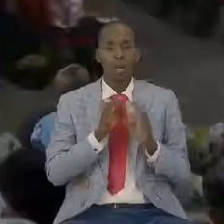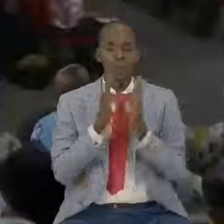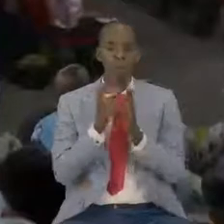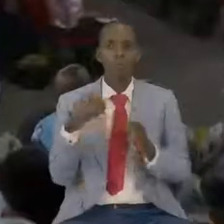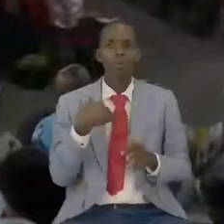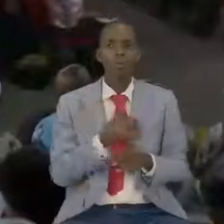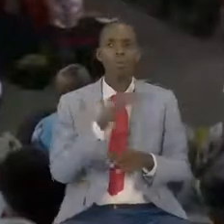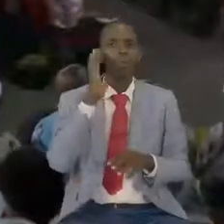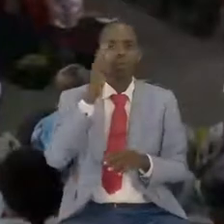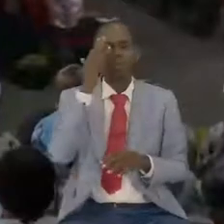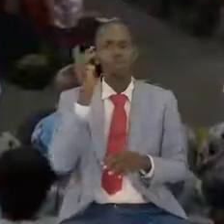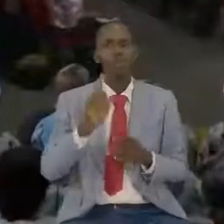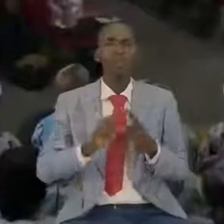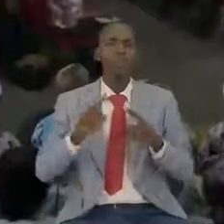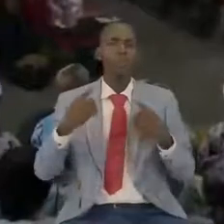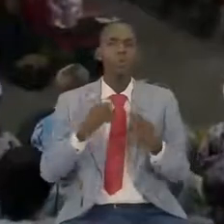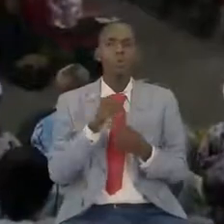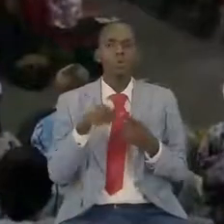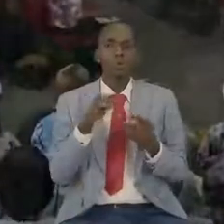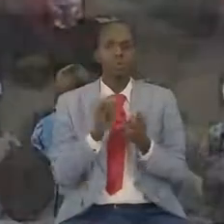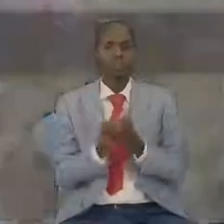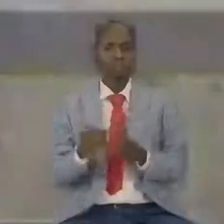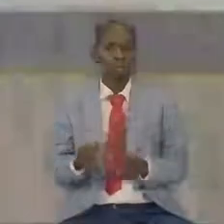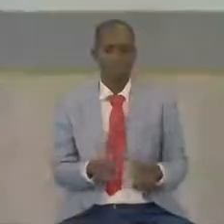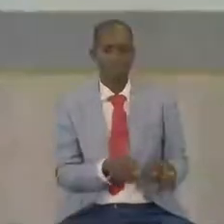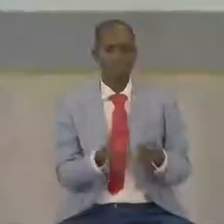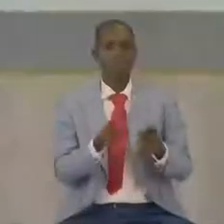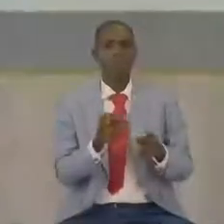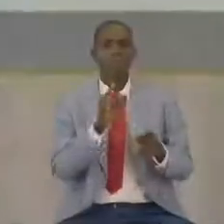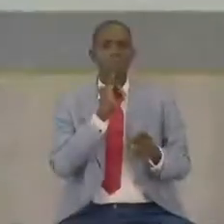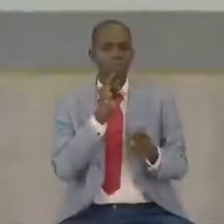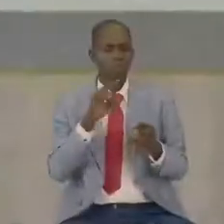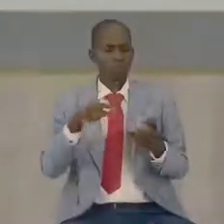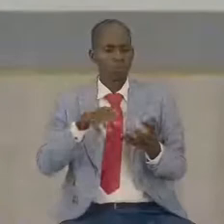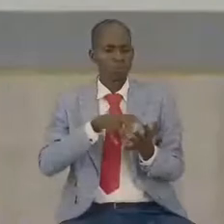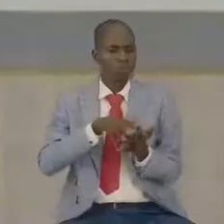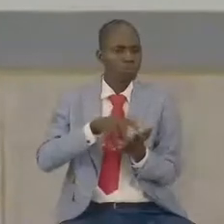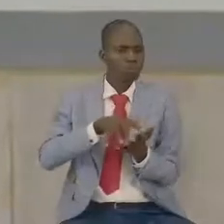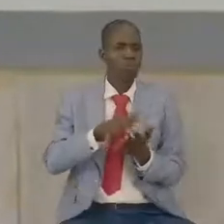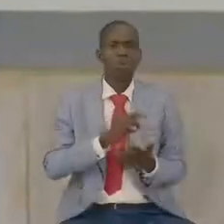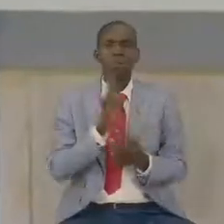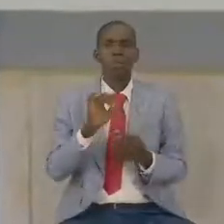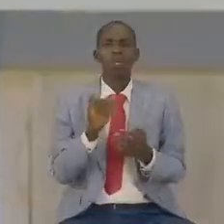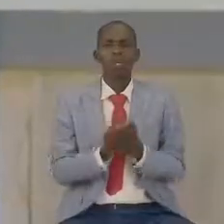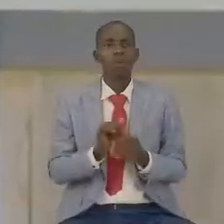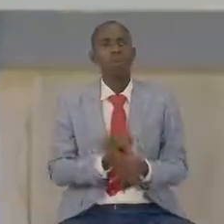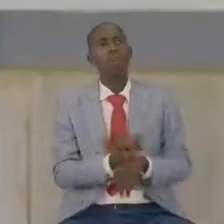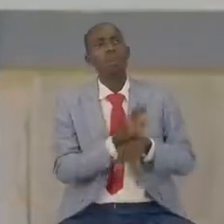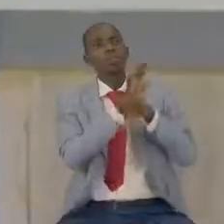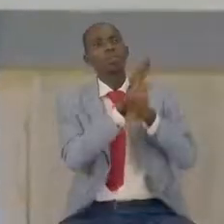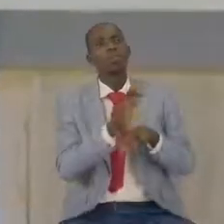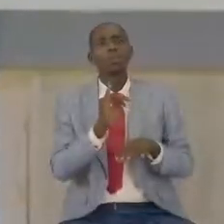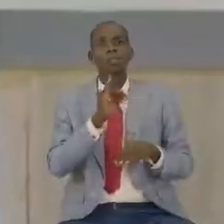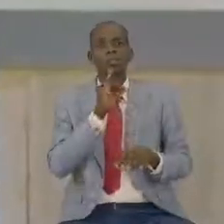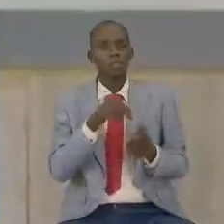aller. Lorsque ce chemin est rocailleux et quand la montagne que tu gravis est